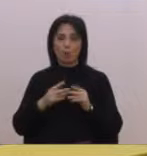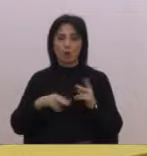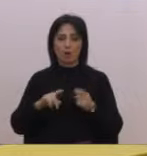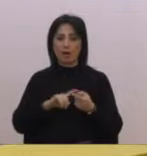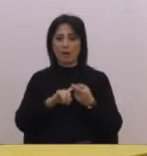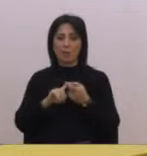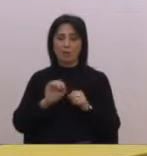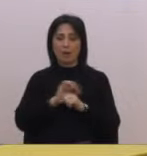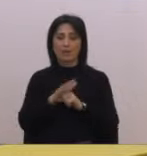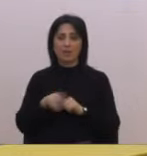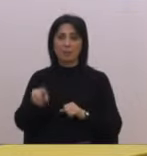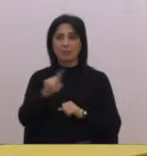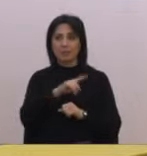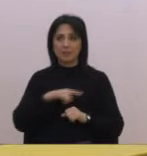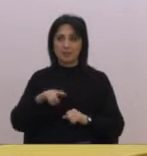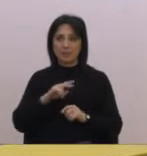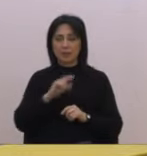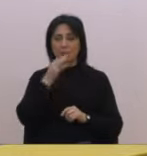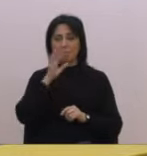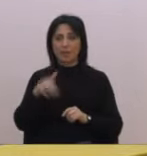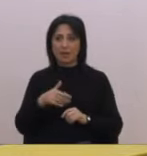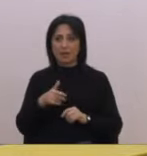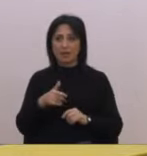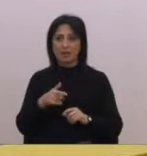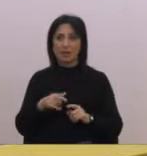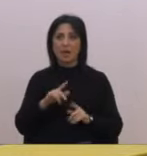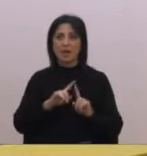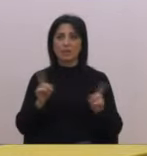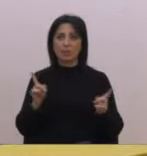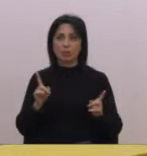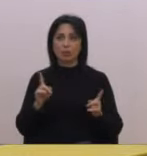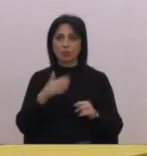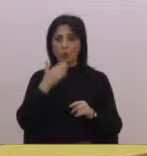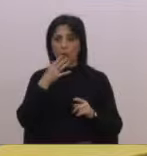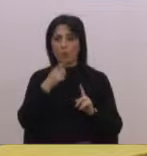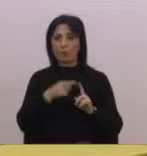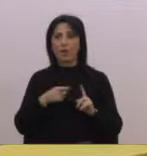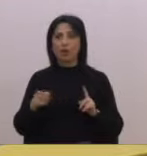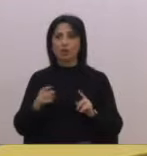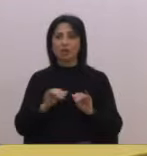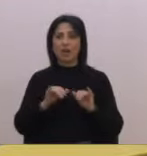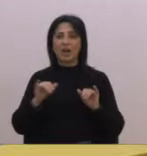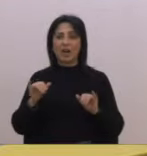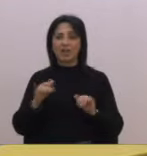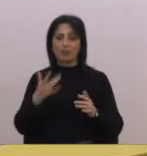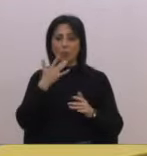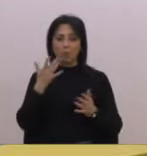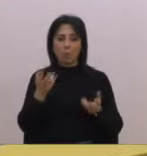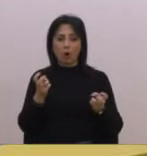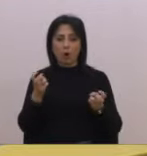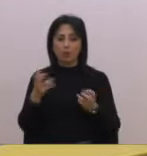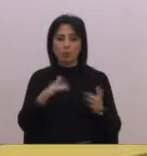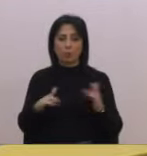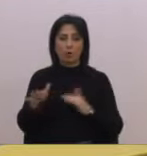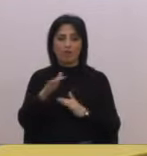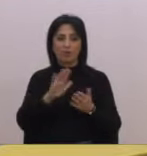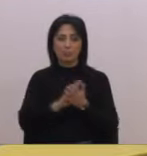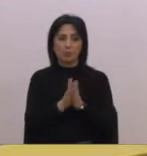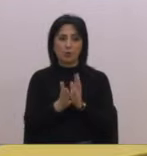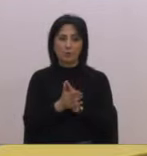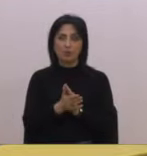პანდემიისა და პანდემიის მერე და განსაკუთრებით ბოლო პერიოდში განვითარებული გეოპოლიტიკური მოვლენების